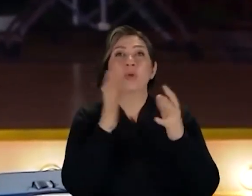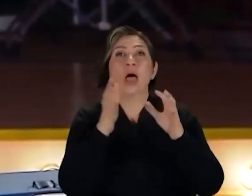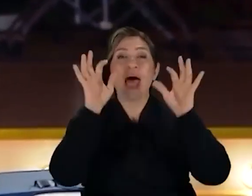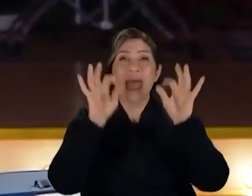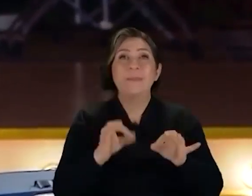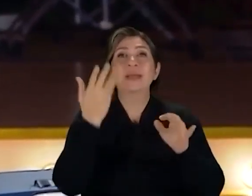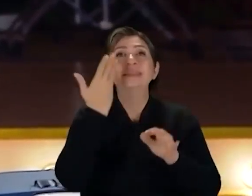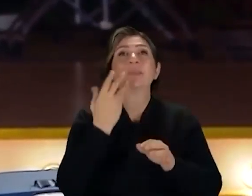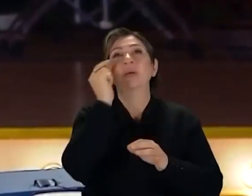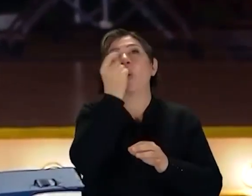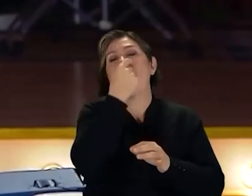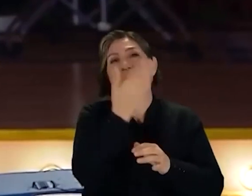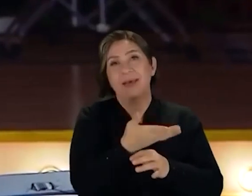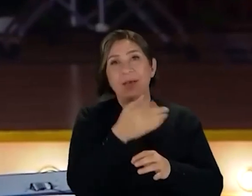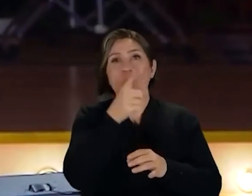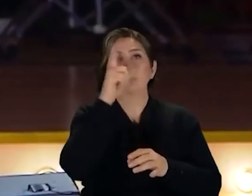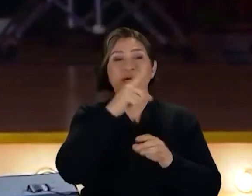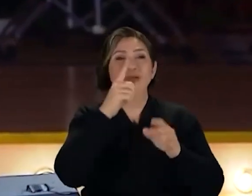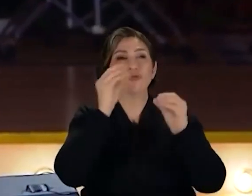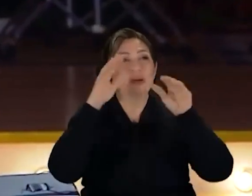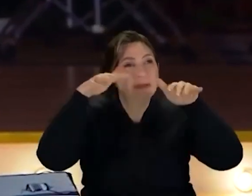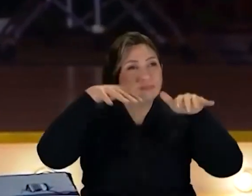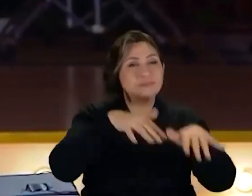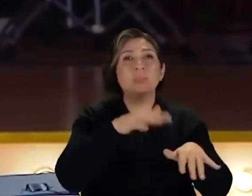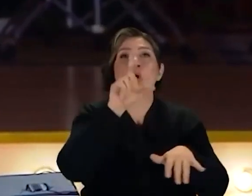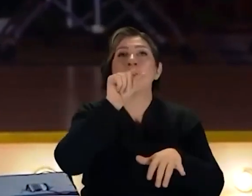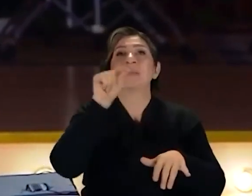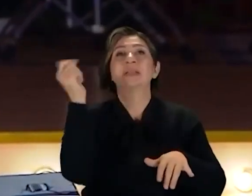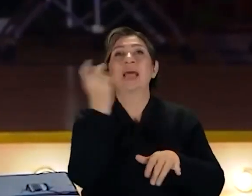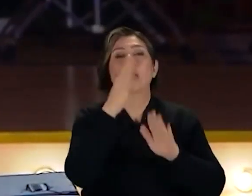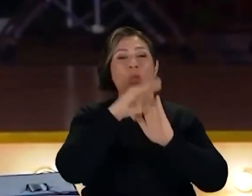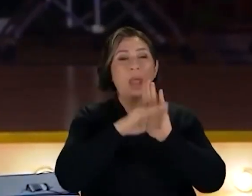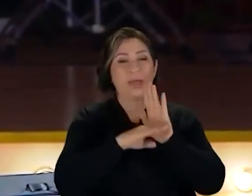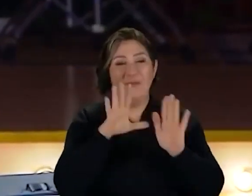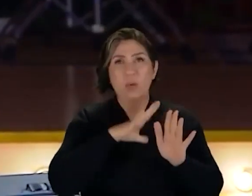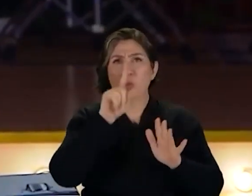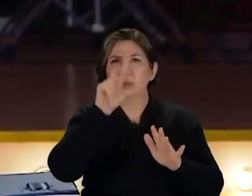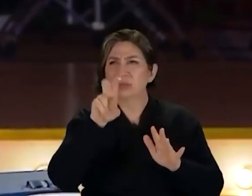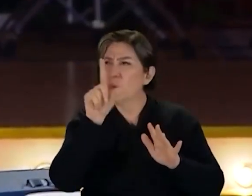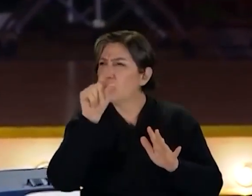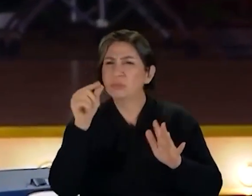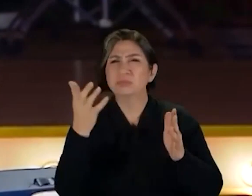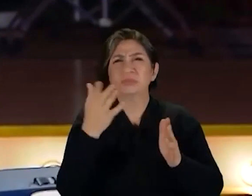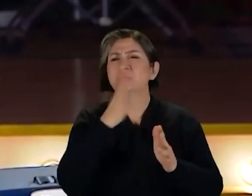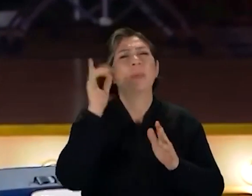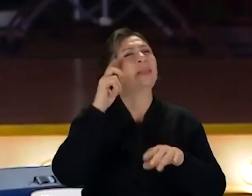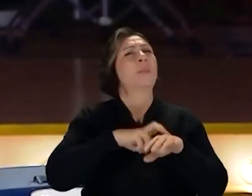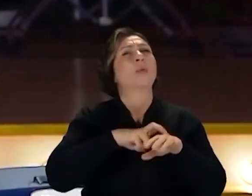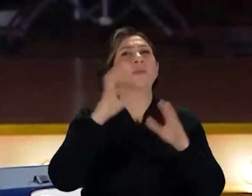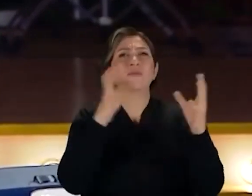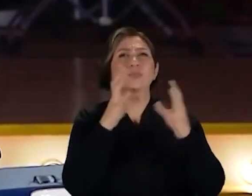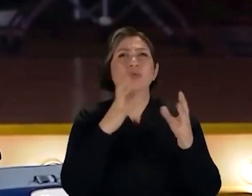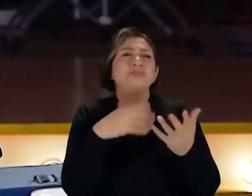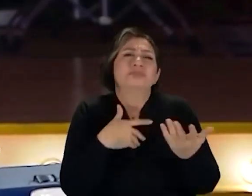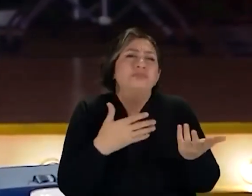her zaman izlenmesi kolay bir spordur O sayede yığınlara mal olmuştu işte 11 tane kuralı mı var nedir 18 tane 11 tane mi Bilmiyorum hatırlamıyorum Çünkü